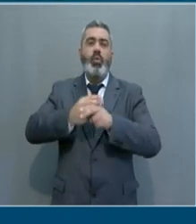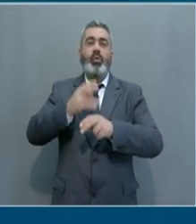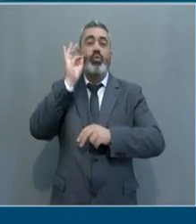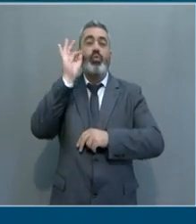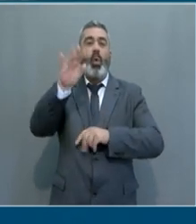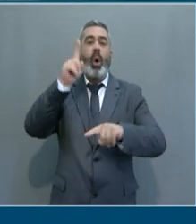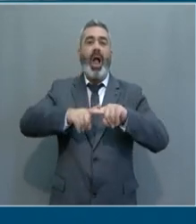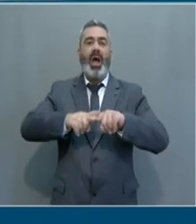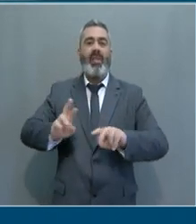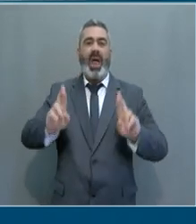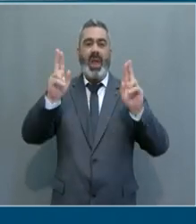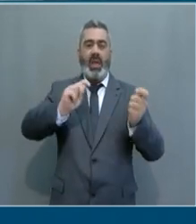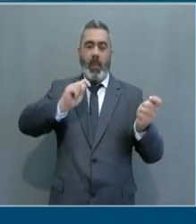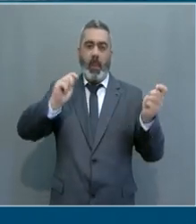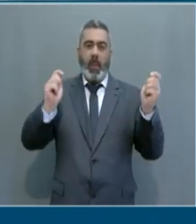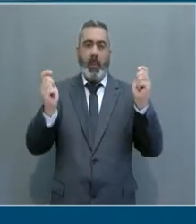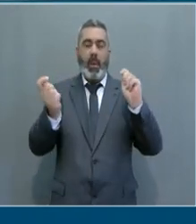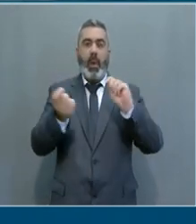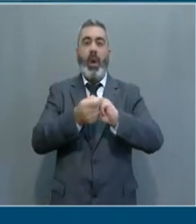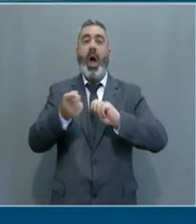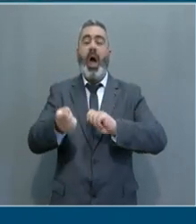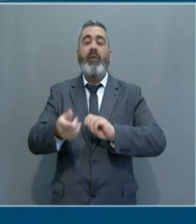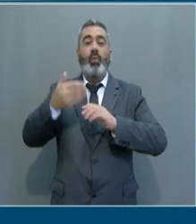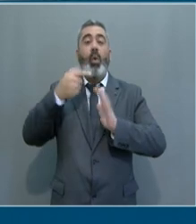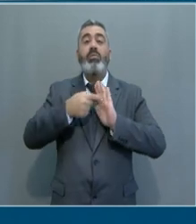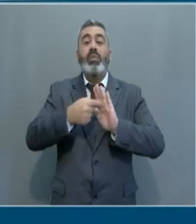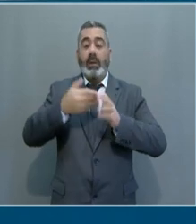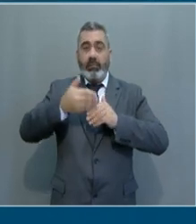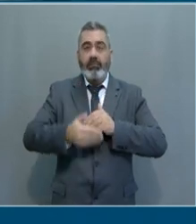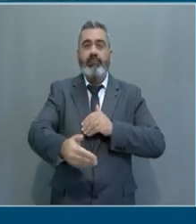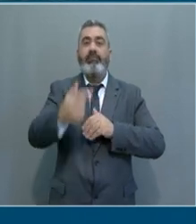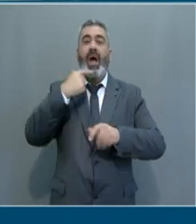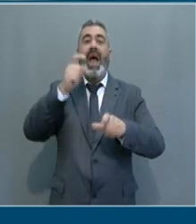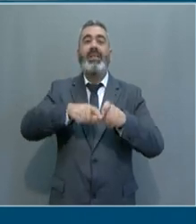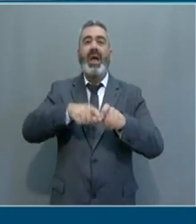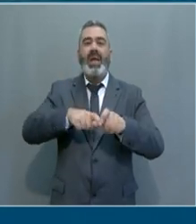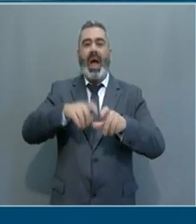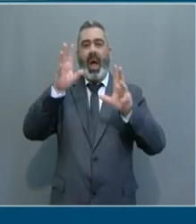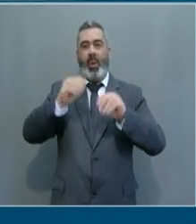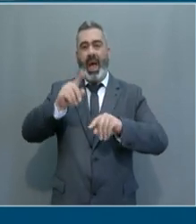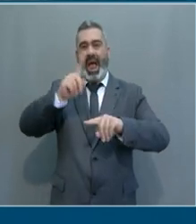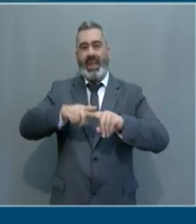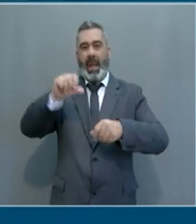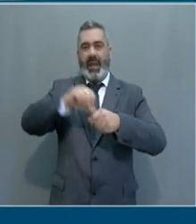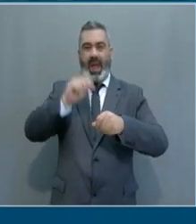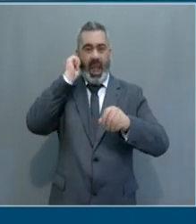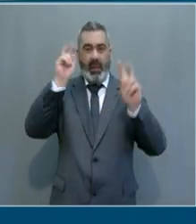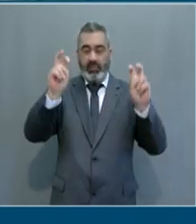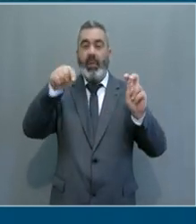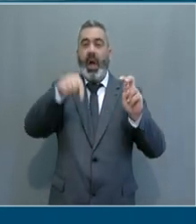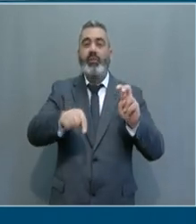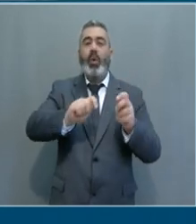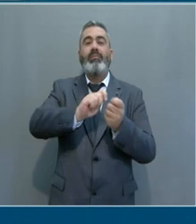και σηματοδοτεί την ταχεία μετάβαση του Ομίλου Ελληνικά Πετρέλαια σε νέες, πιο καθαρές μορφές